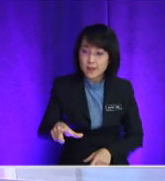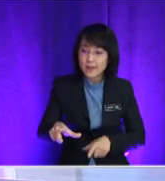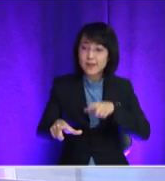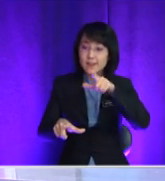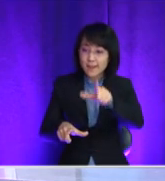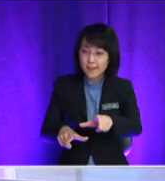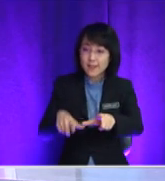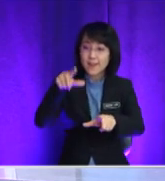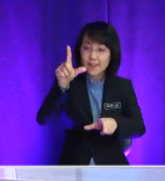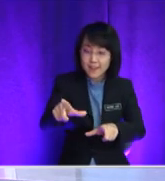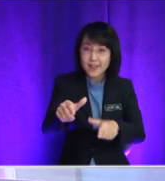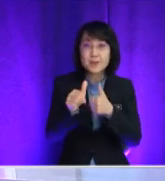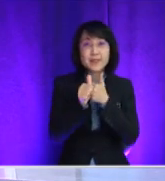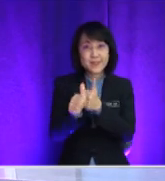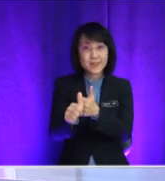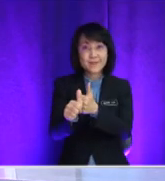telah ditunjukkan